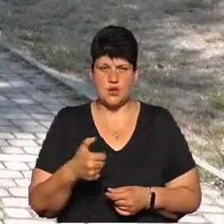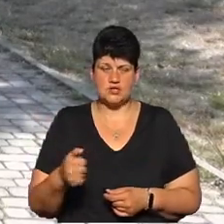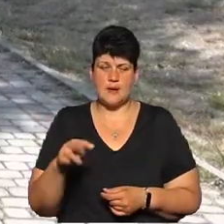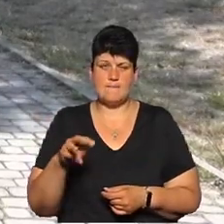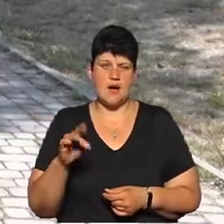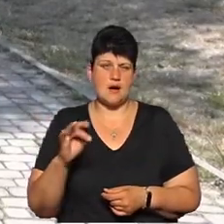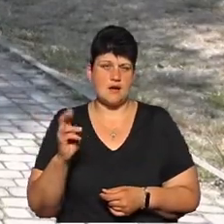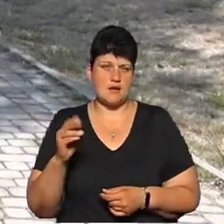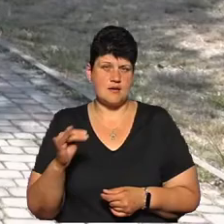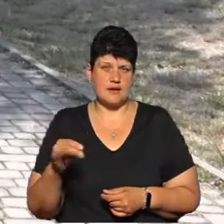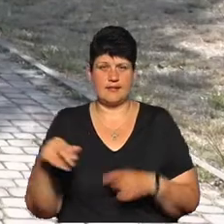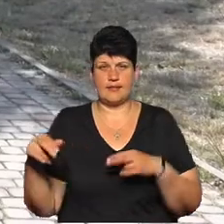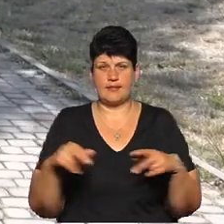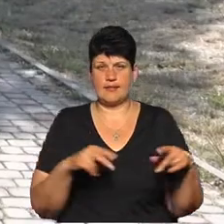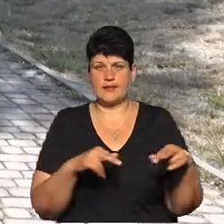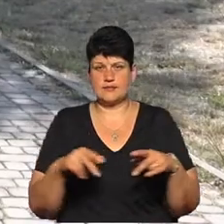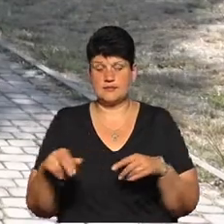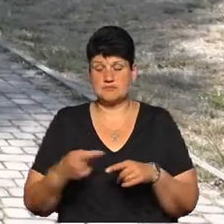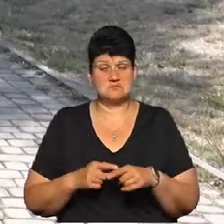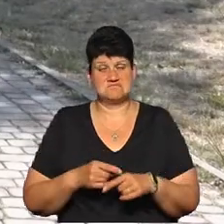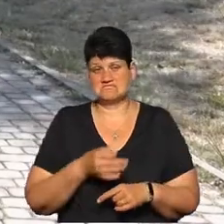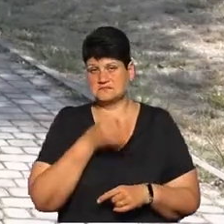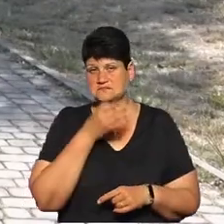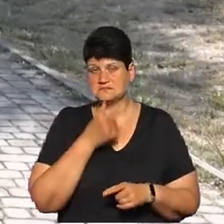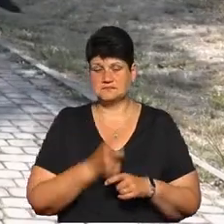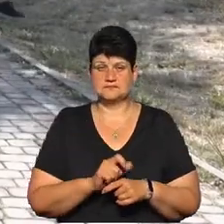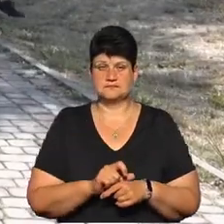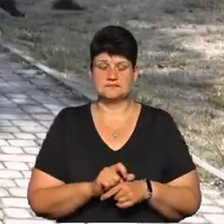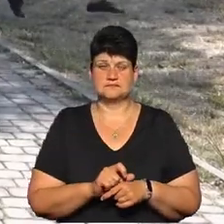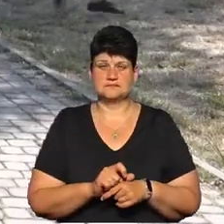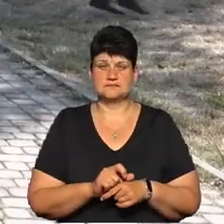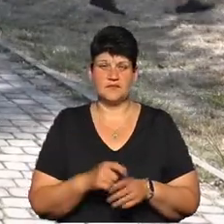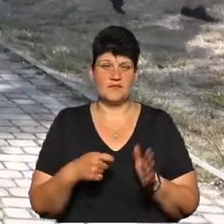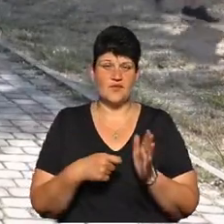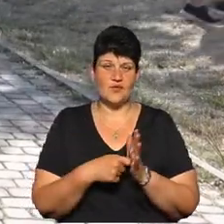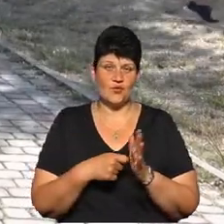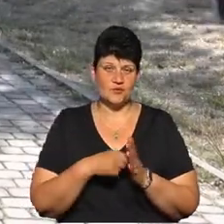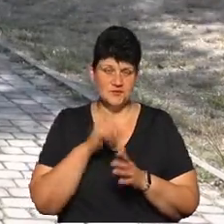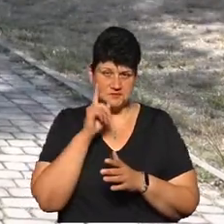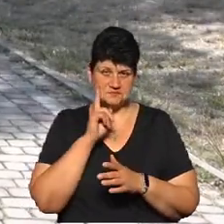маркерів, танцюємо, мені дуже це до вподоби. Кормять дуже смачно.